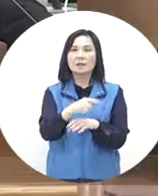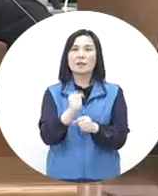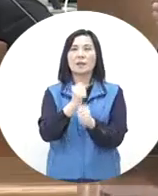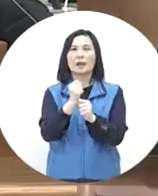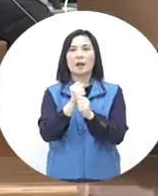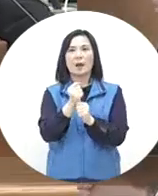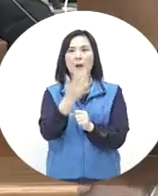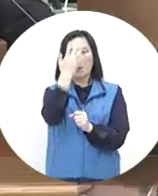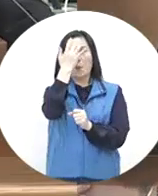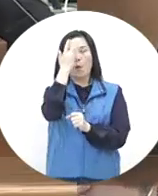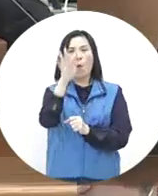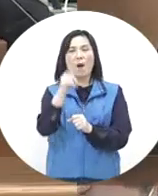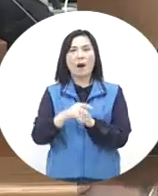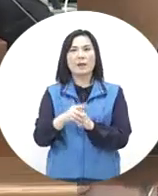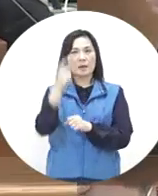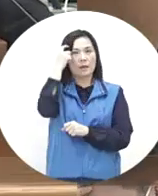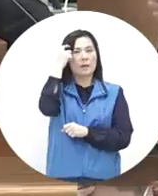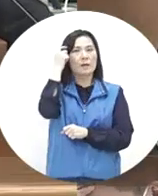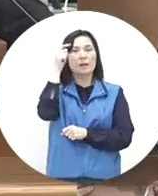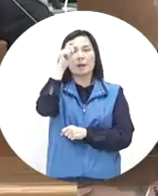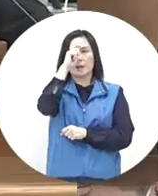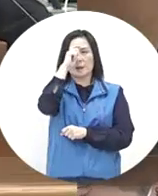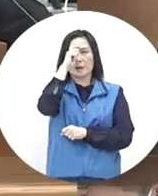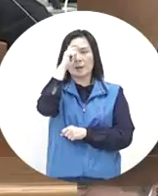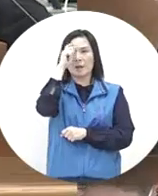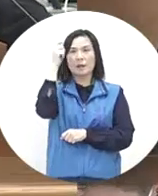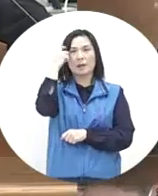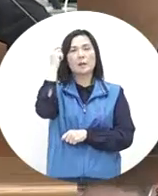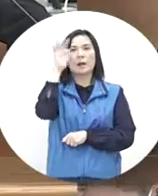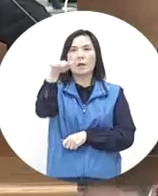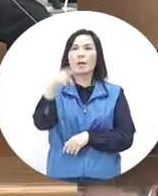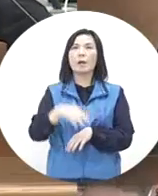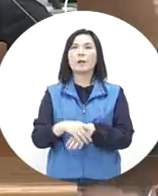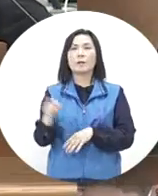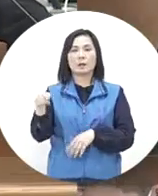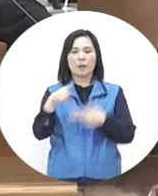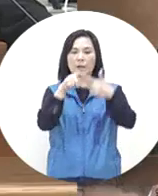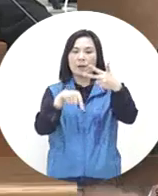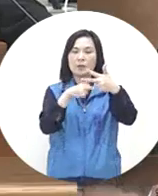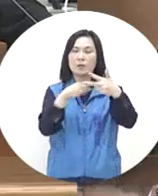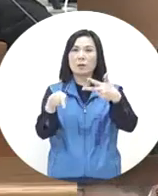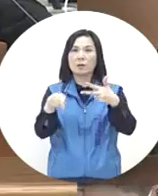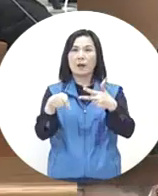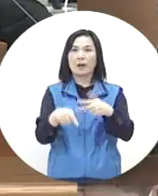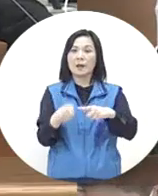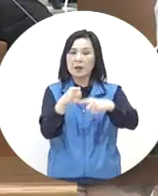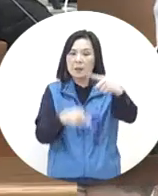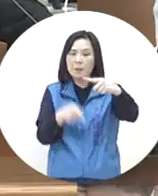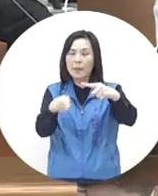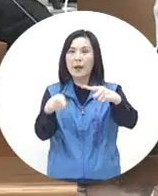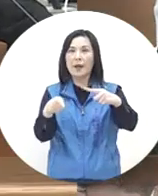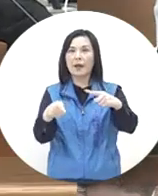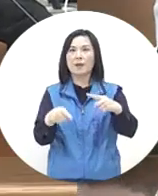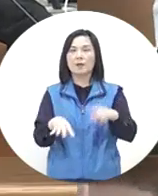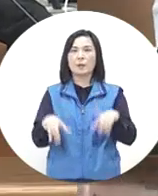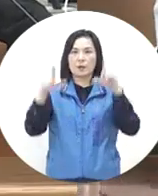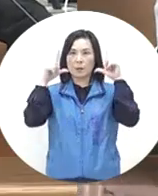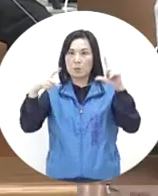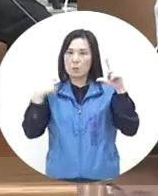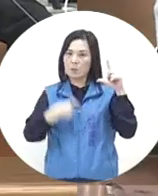朱立伦当初没有做好做满的状况下代职参选，你也不认同，对不对？ 每一个